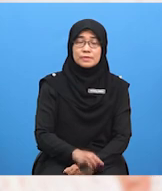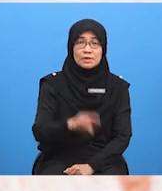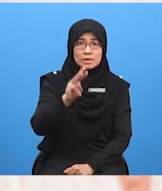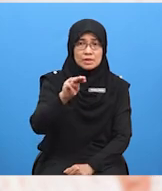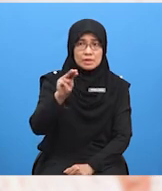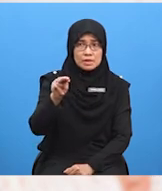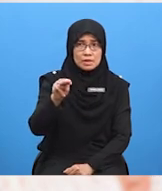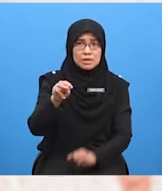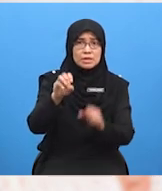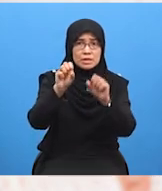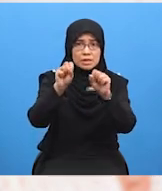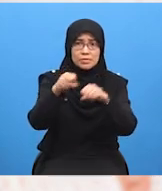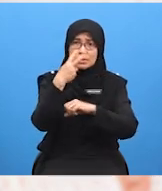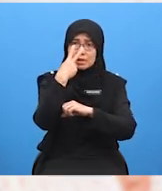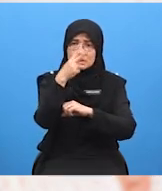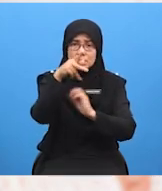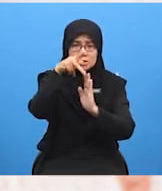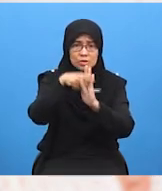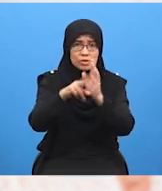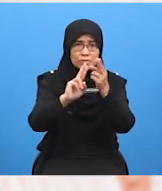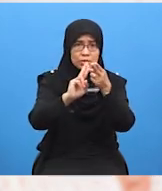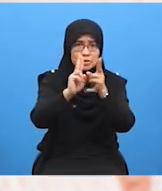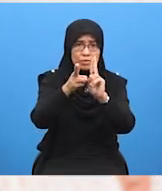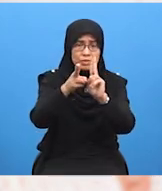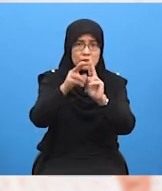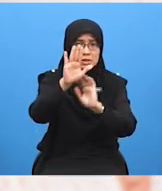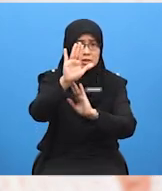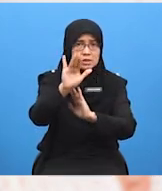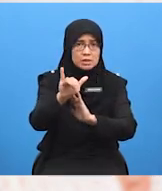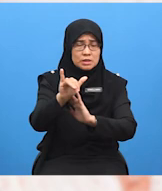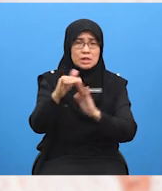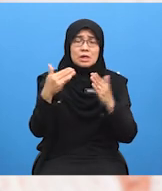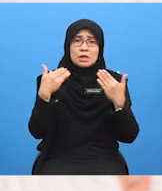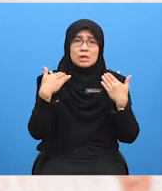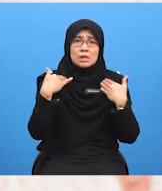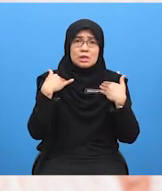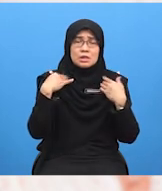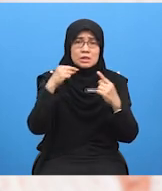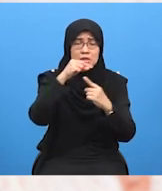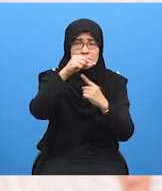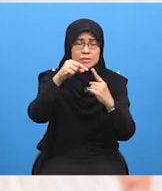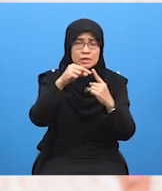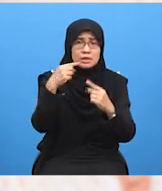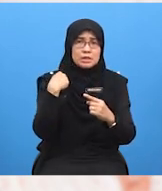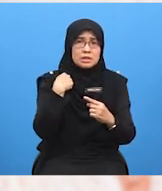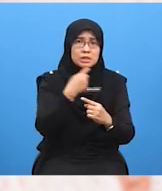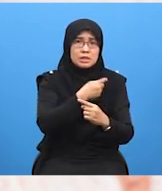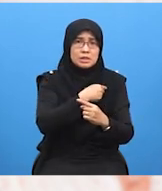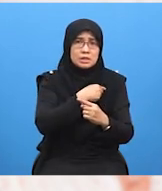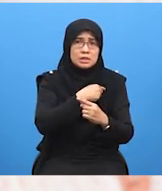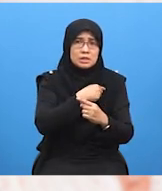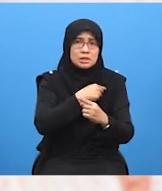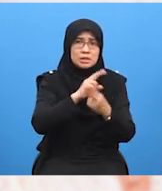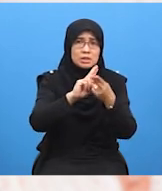Murid boleh melihat perubahan yang terdapat apabila kita mengubah digit pada